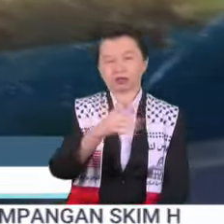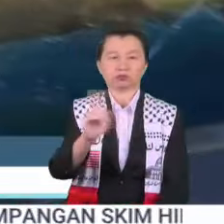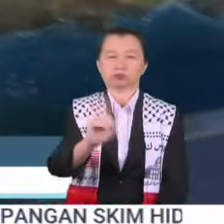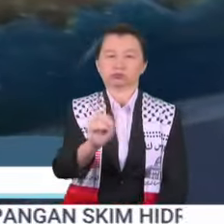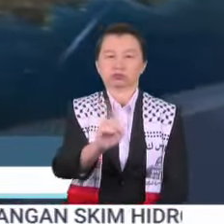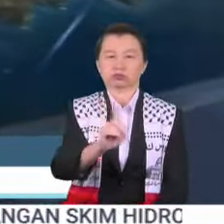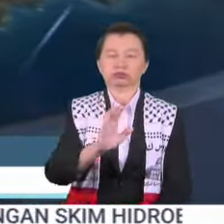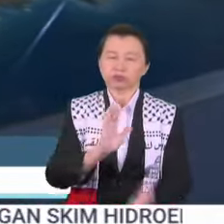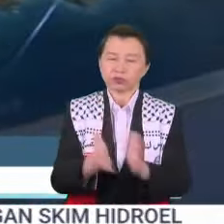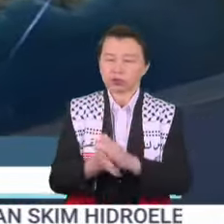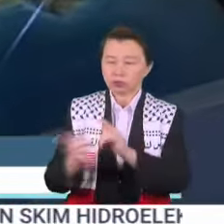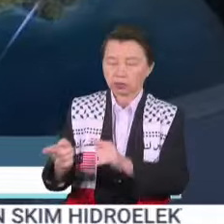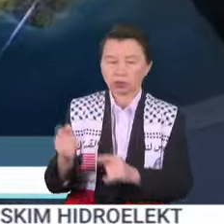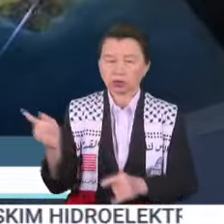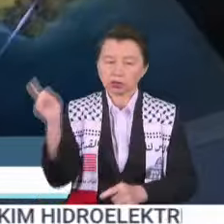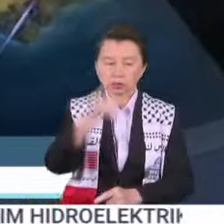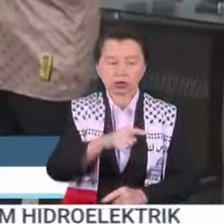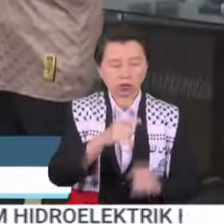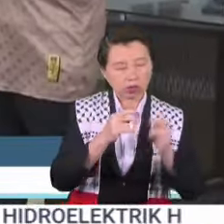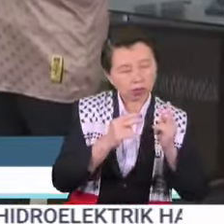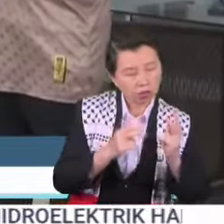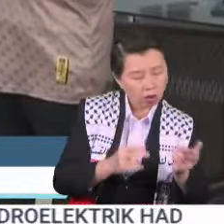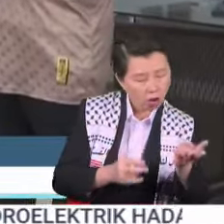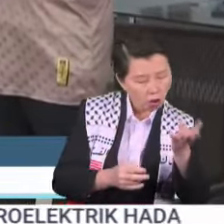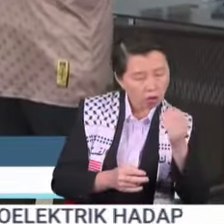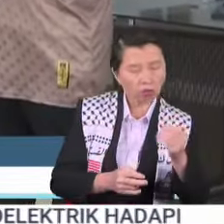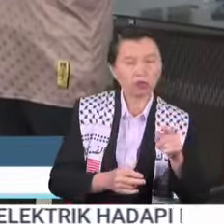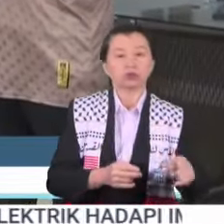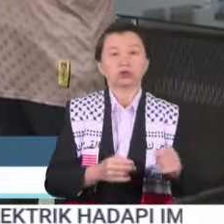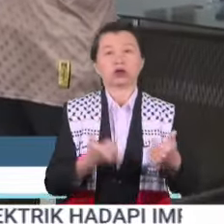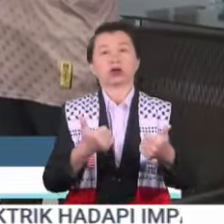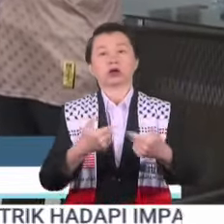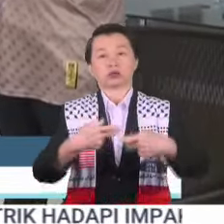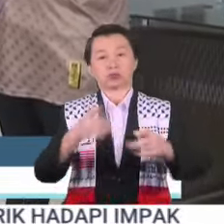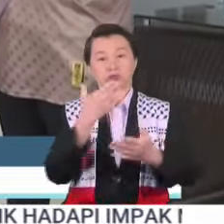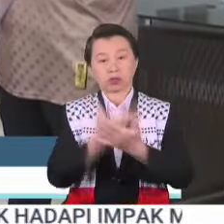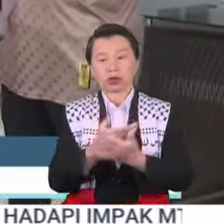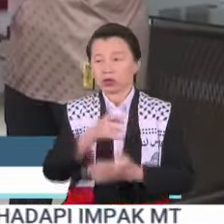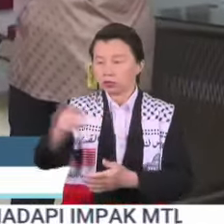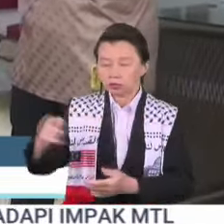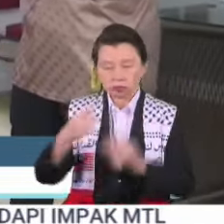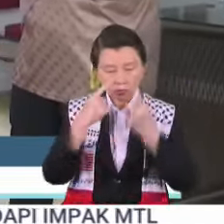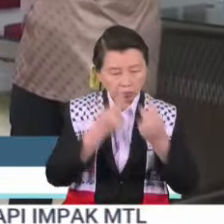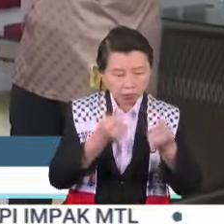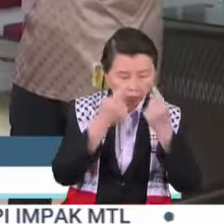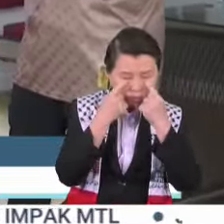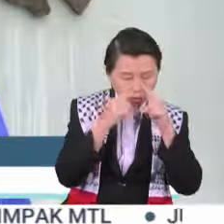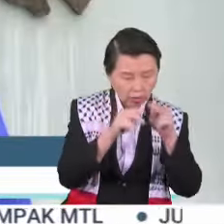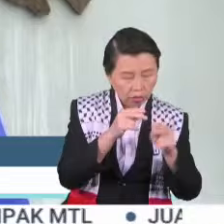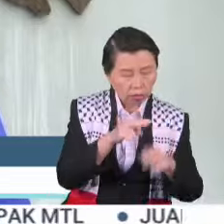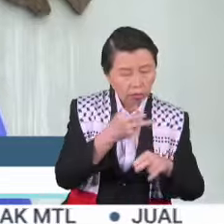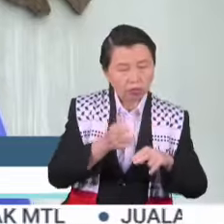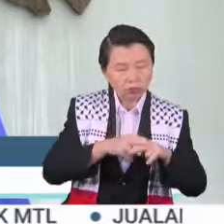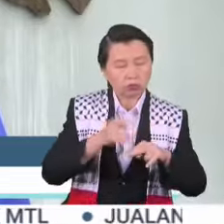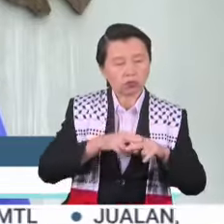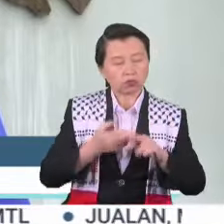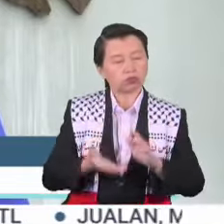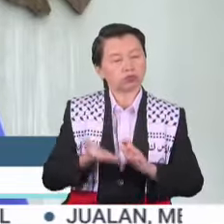ini supaya mereka nampak ini adalah satu peluang keemasan yang mana diorang ni boleh